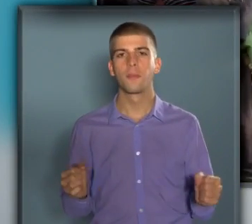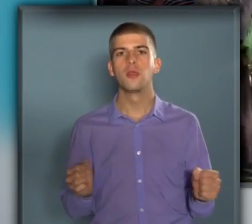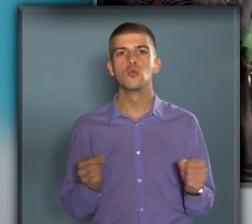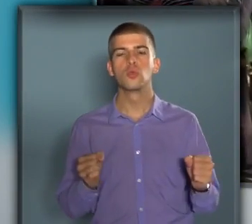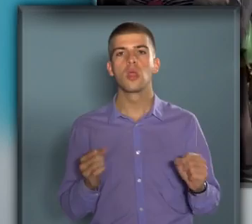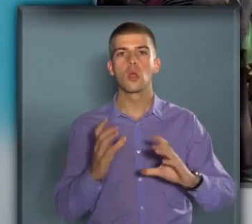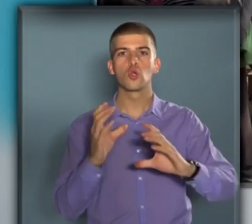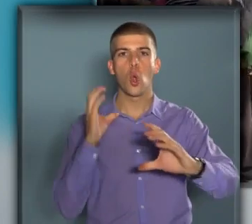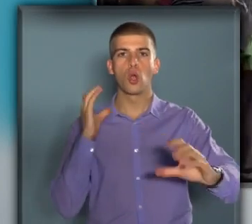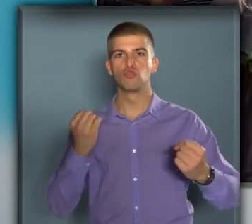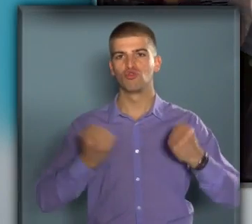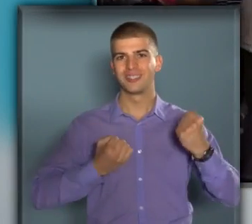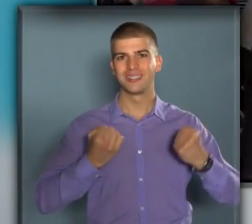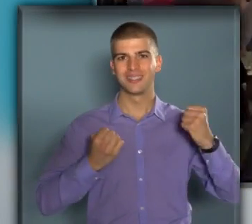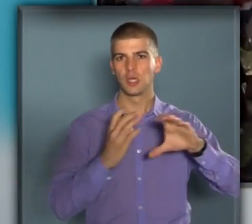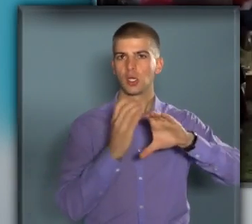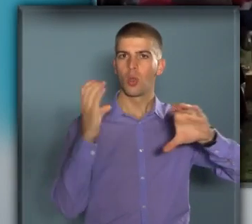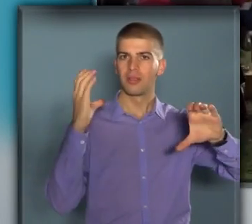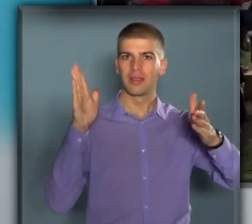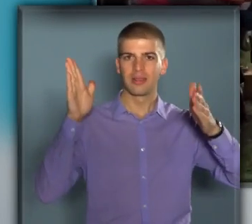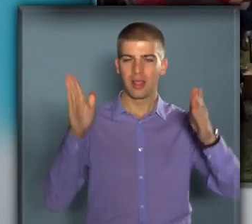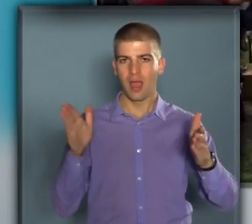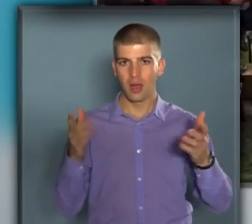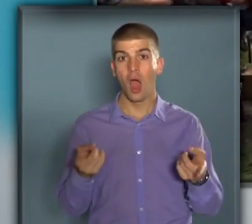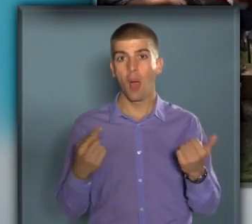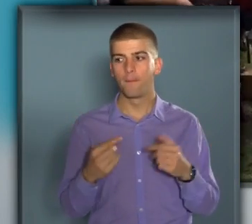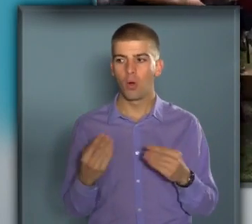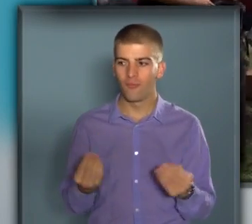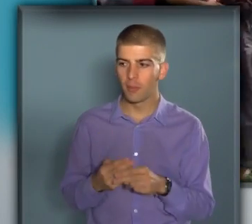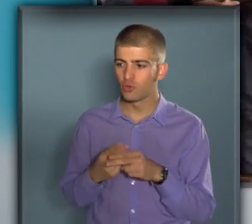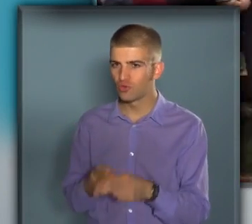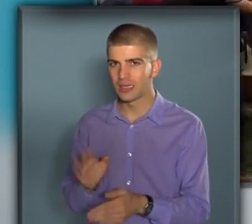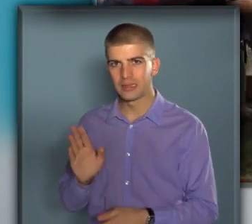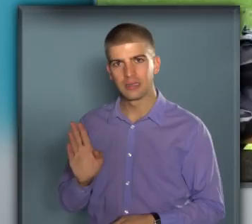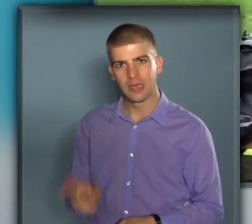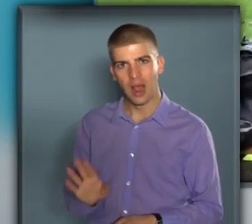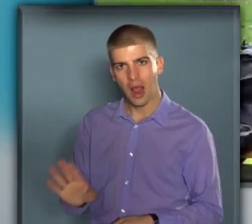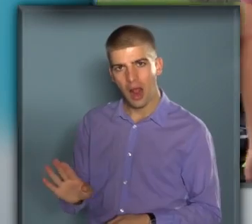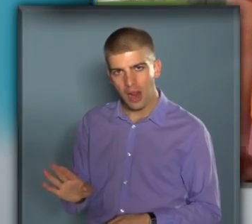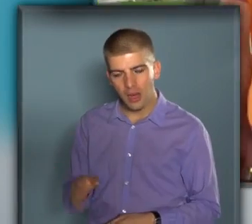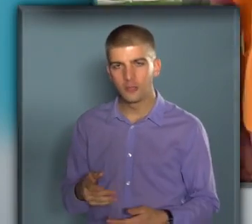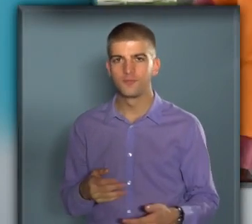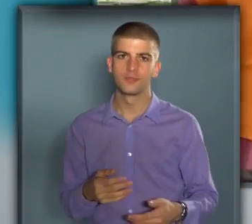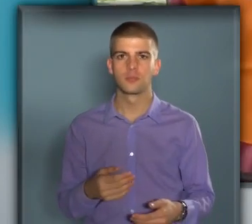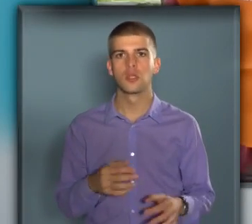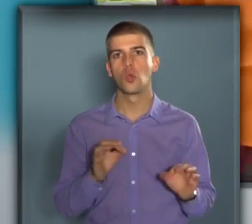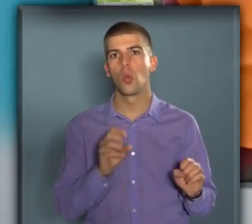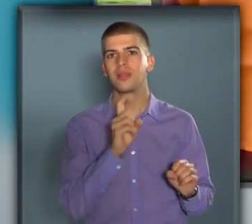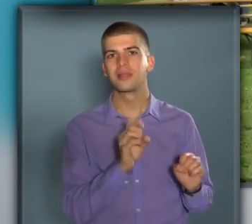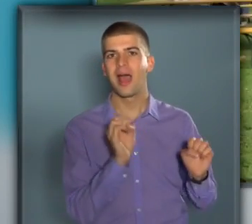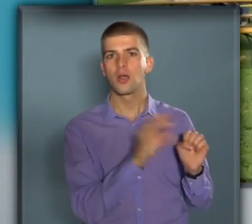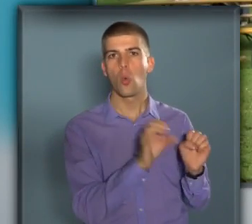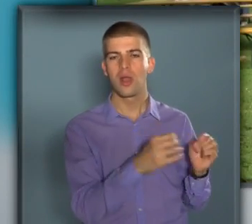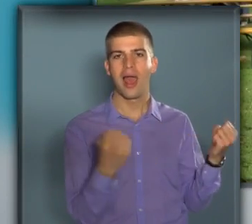hűtő, kocsi, konténer megoldással, hogy tudnánk a segítségük lenni abban, hogy ezeket az árukat